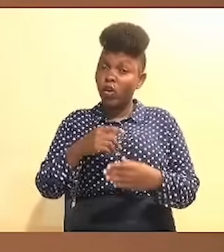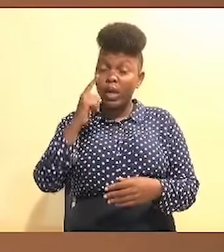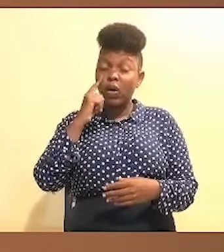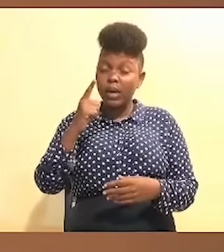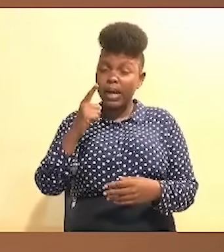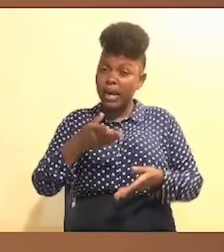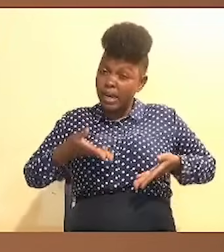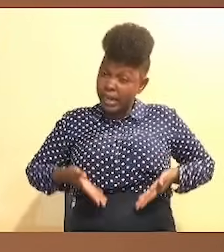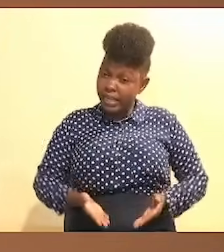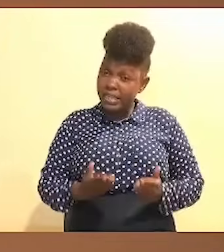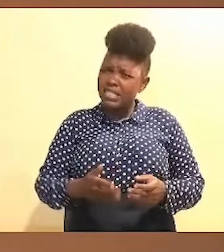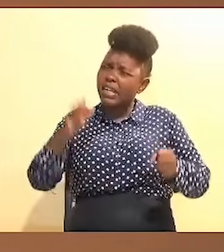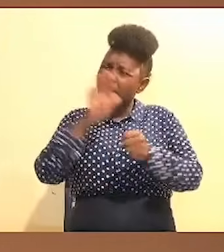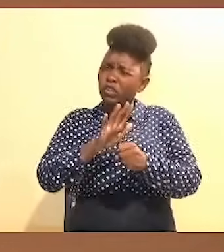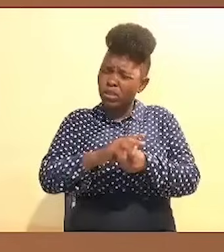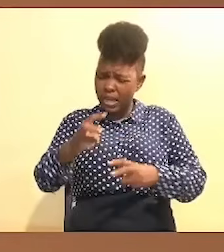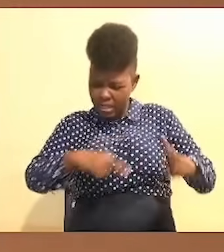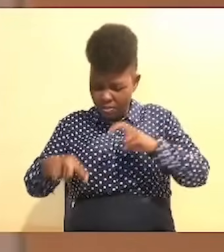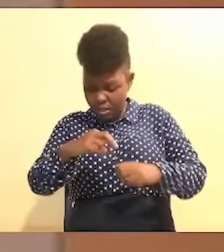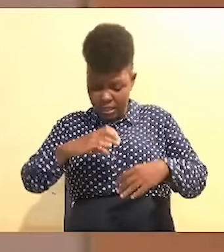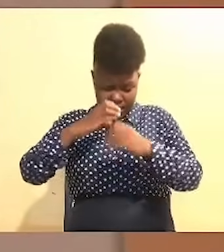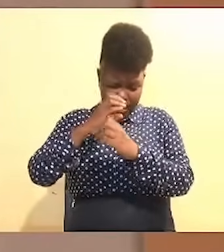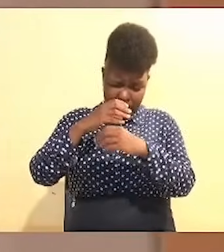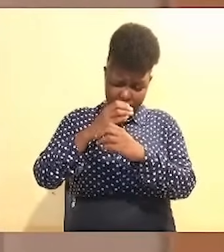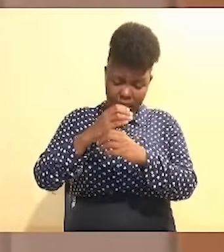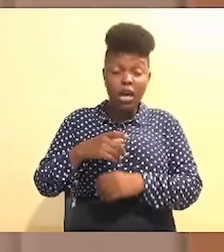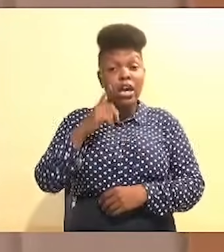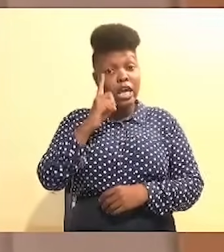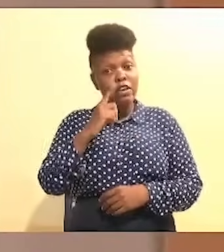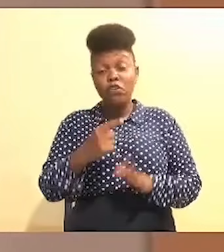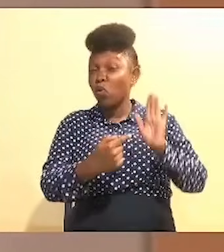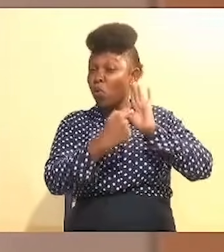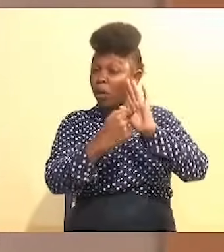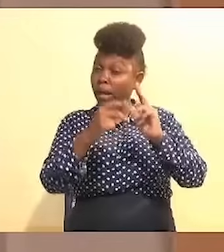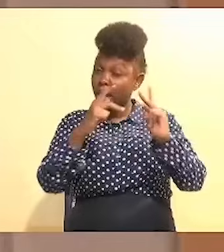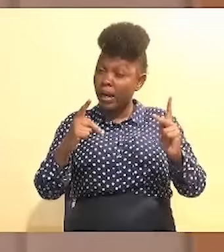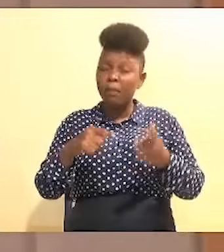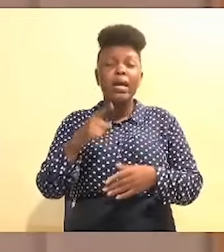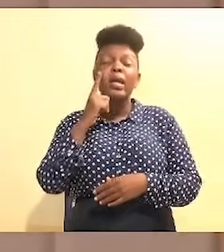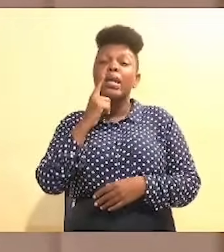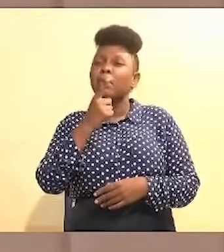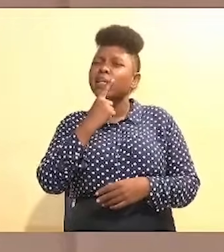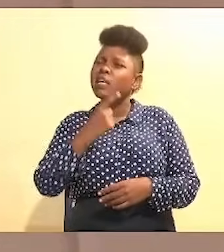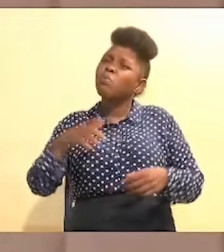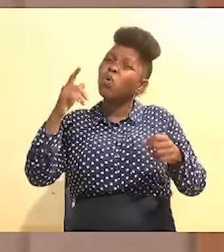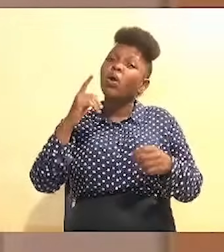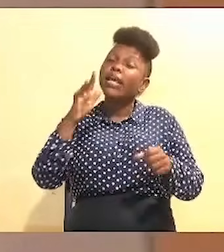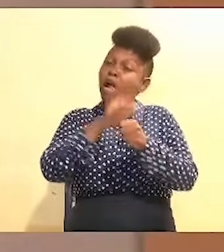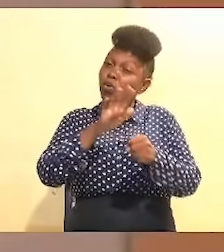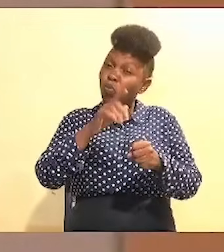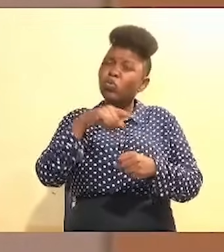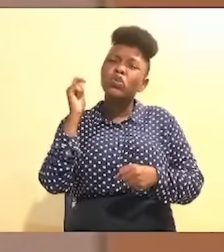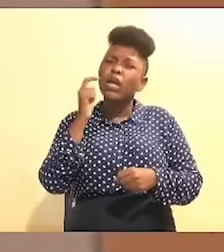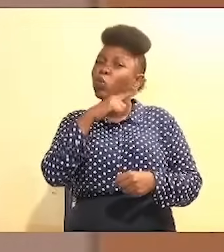kizazi kilichosheheni tafiti za kisayansi, hivyo kuonekana kana kwamba kina majibu ya kutosha. Lakini